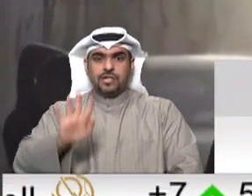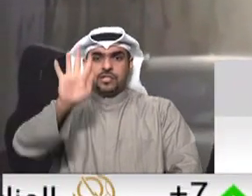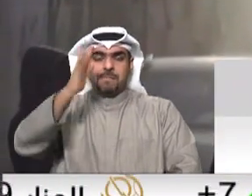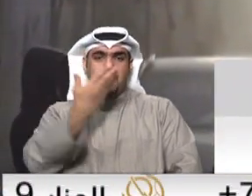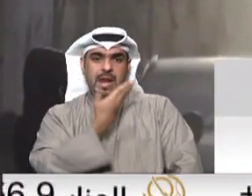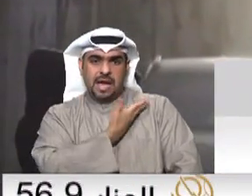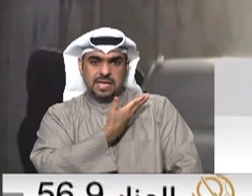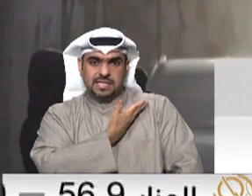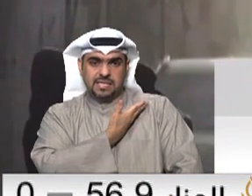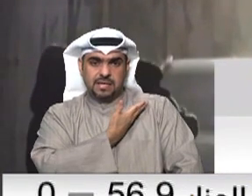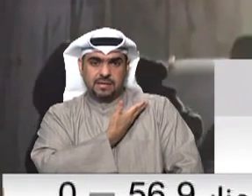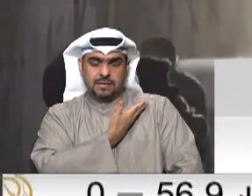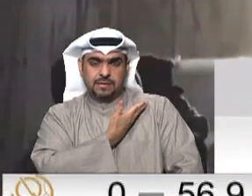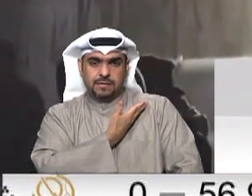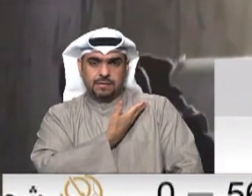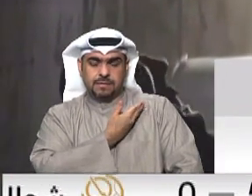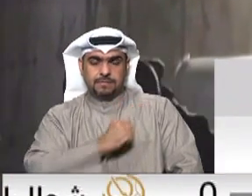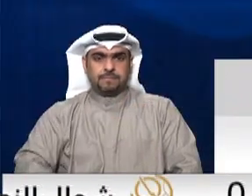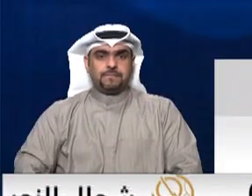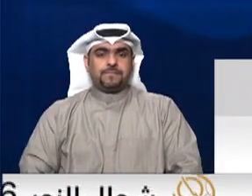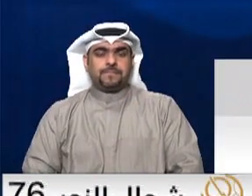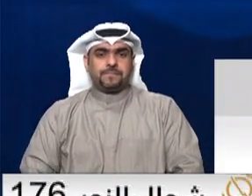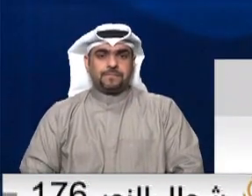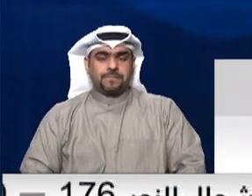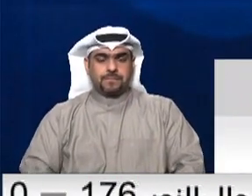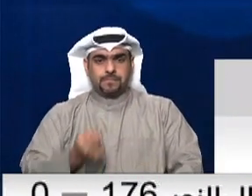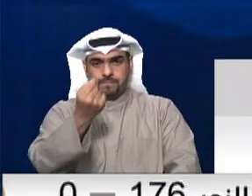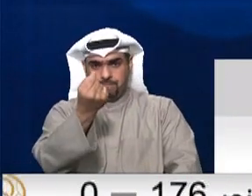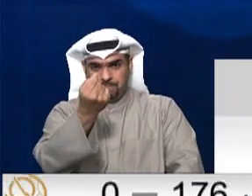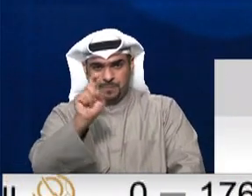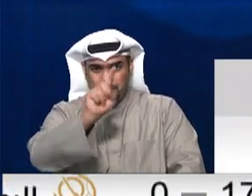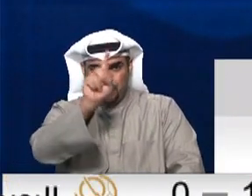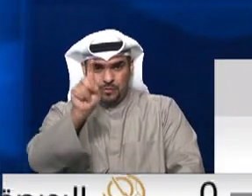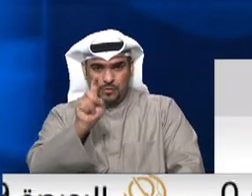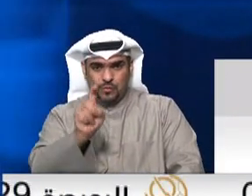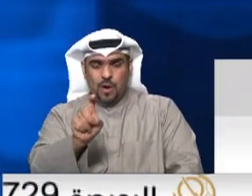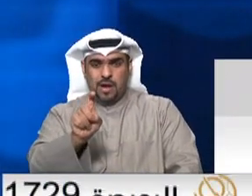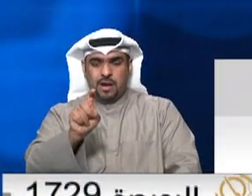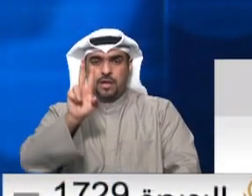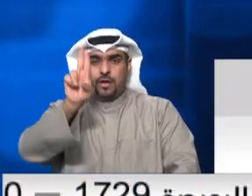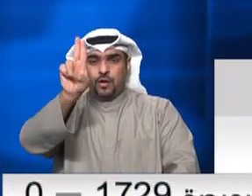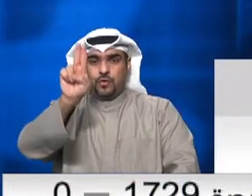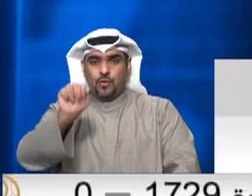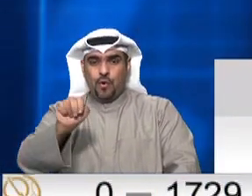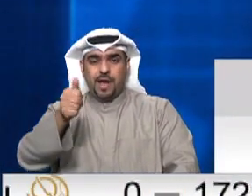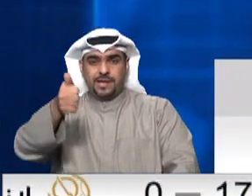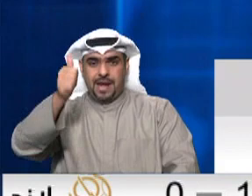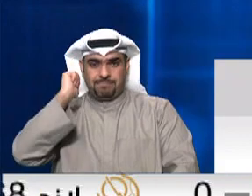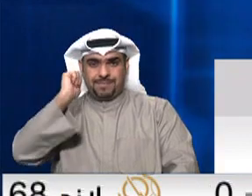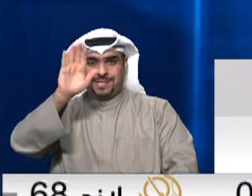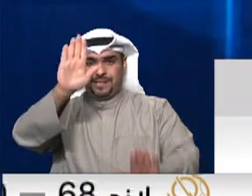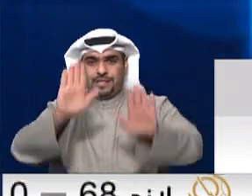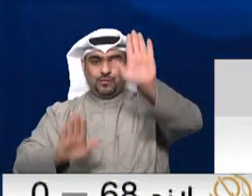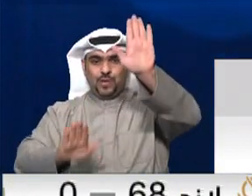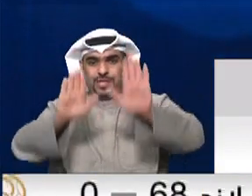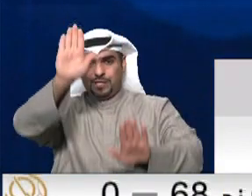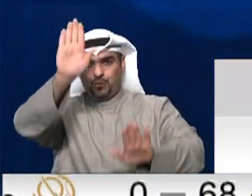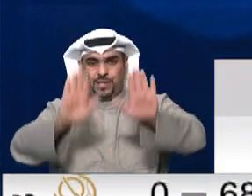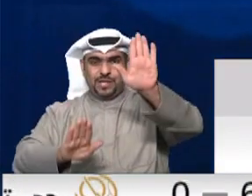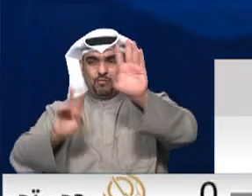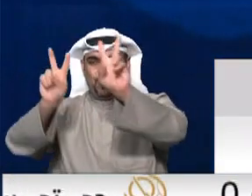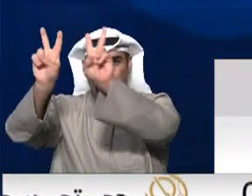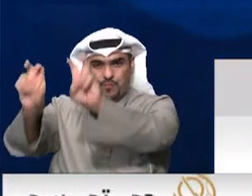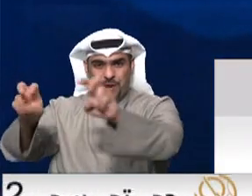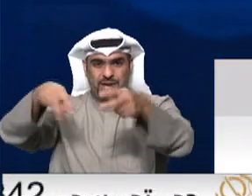كل ذلك يتزامن. سعاد، الجمعية العامة للأمم المتحدة اعتمدت قرارا بالأمس يطالب بوقف إطلاق النار.